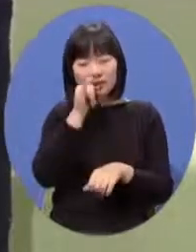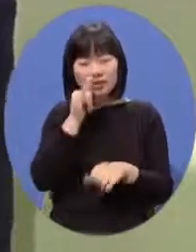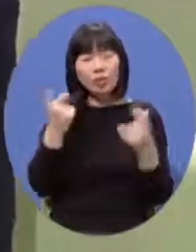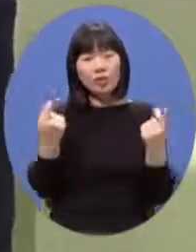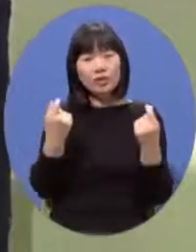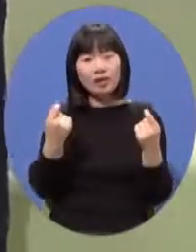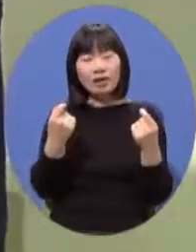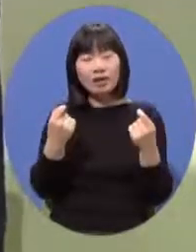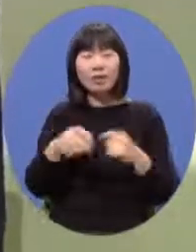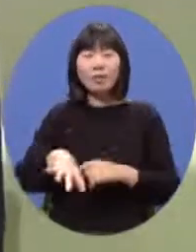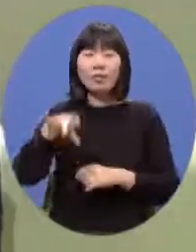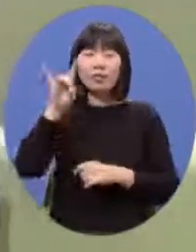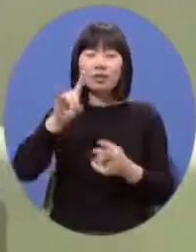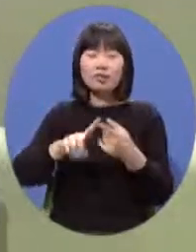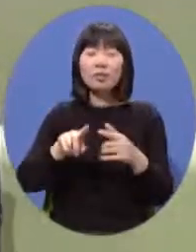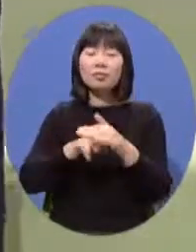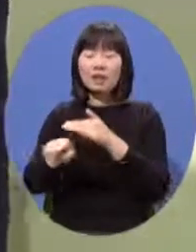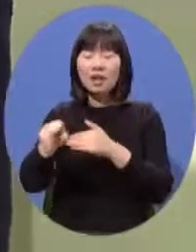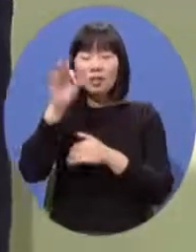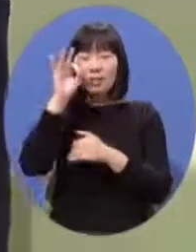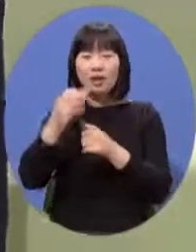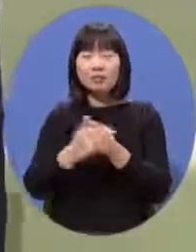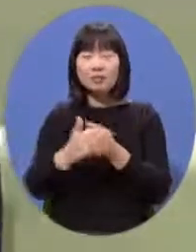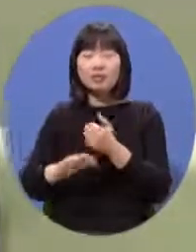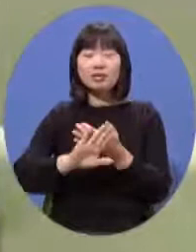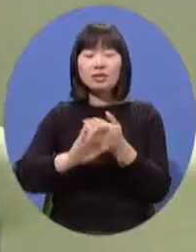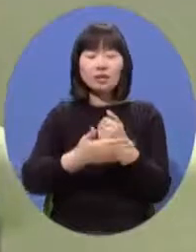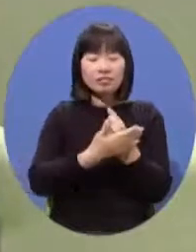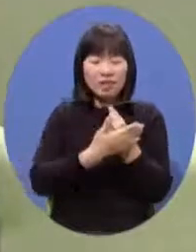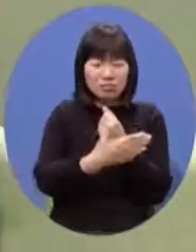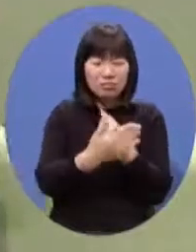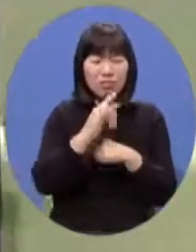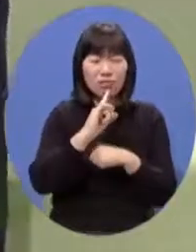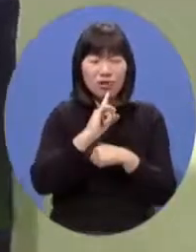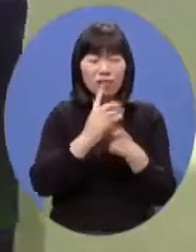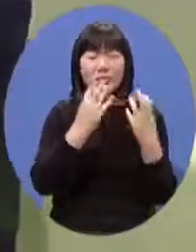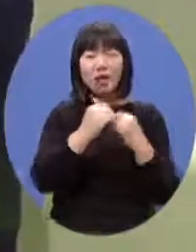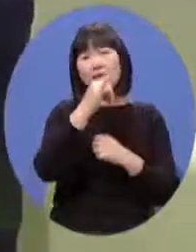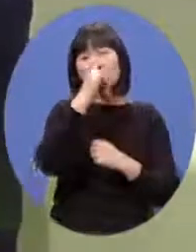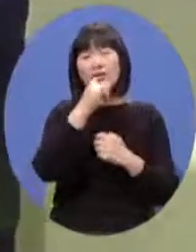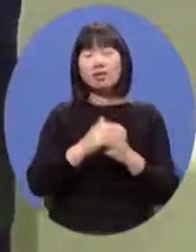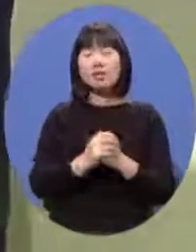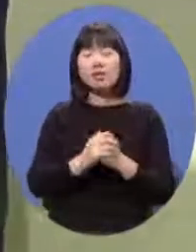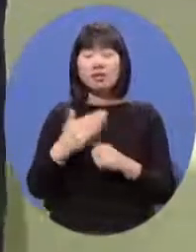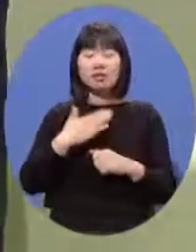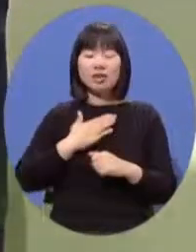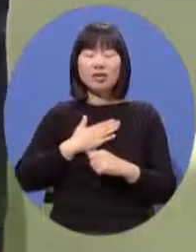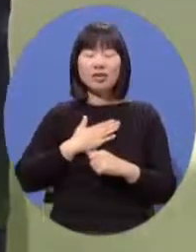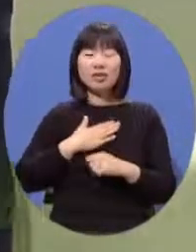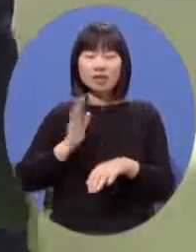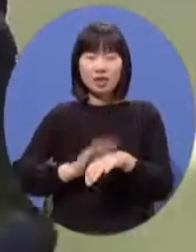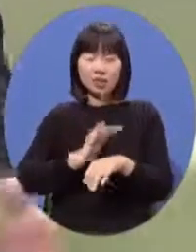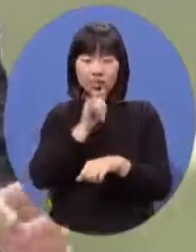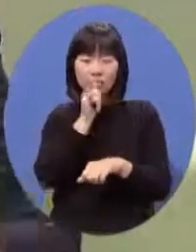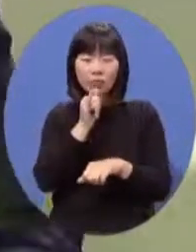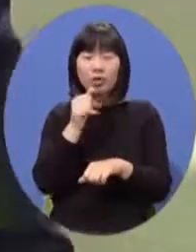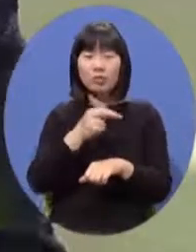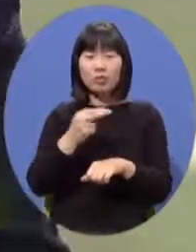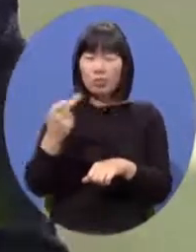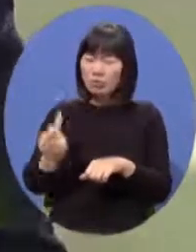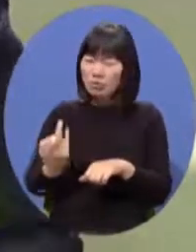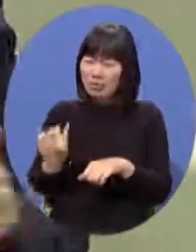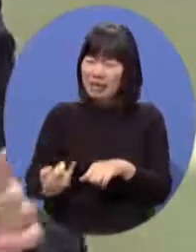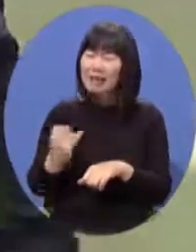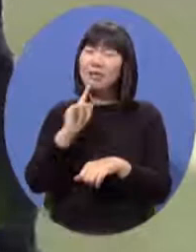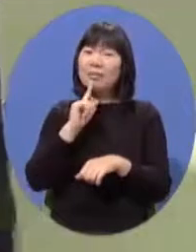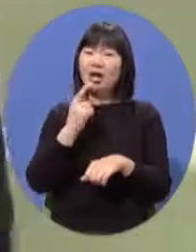같다. 그럼 일단 이제 그걸 피하고 봐야 돼서 남 탓을 되게 많이 해요. 그러니까 자기가 잘못하고도 뭐 동생이